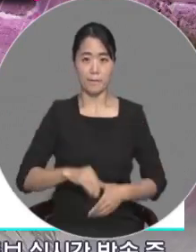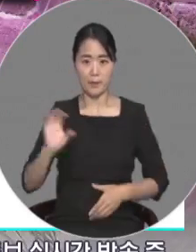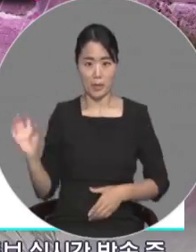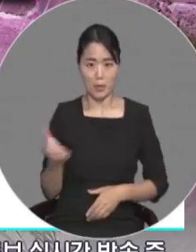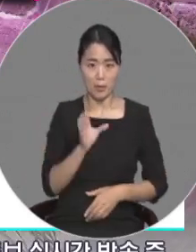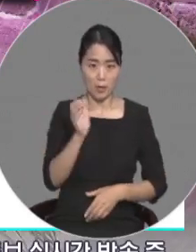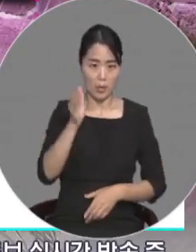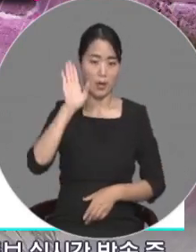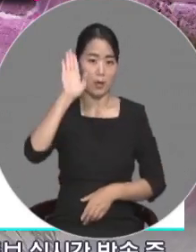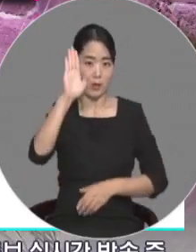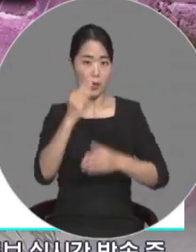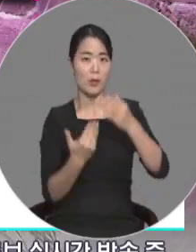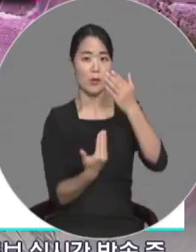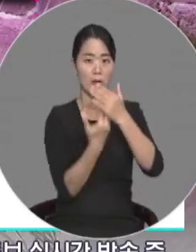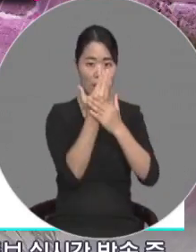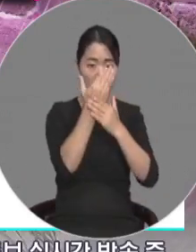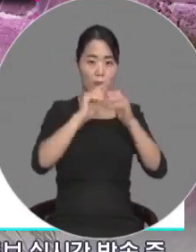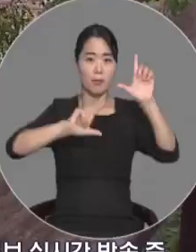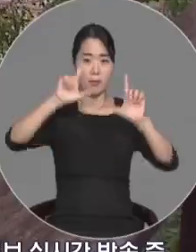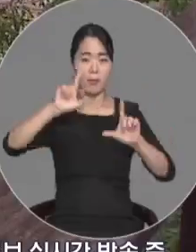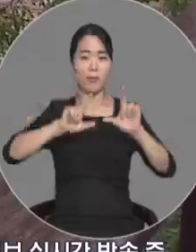전망입니다. 배윤주 기자입니다.